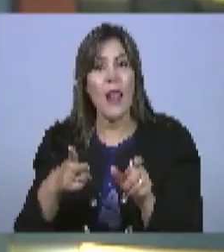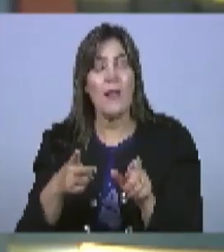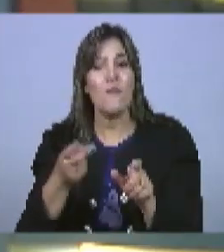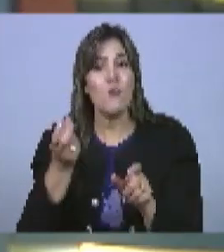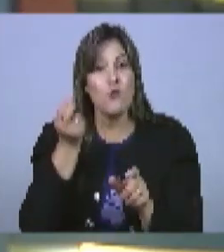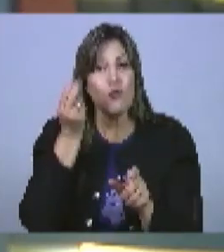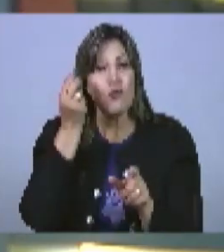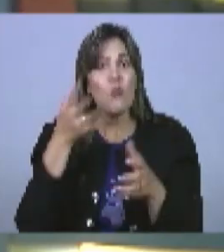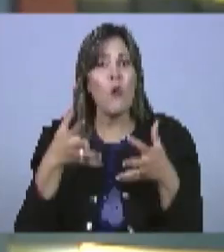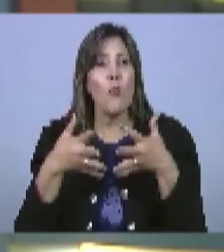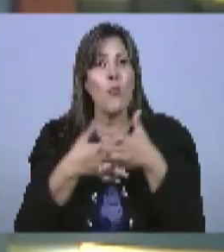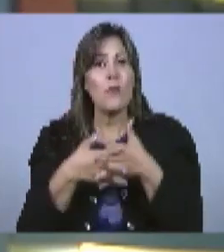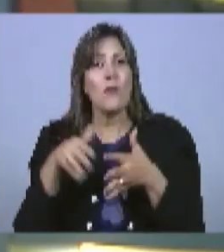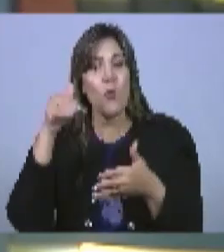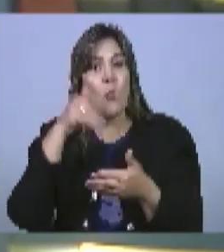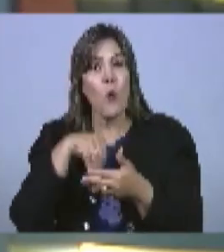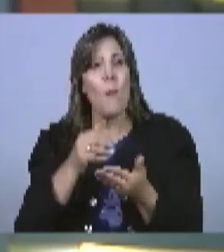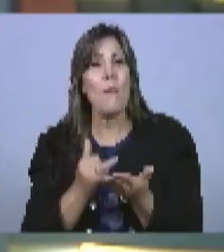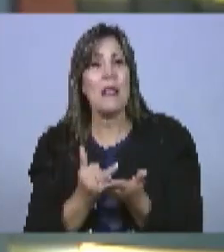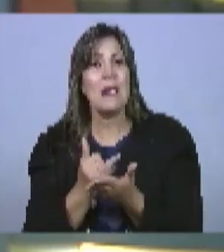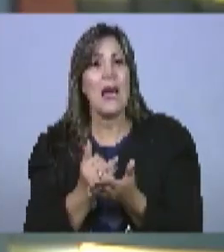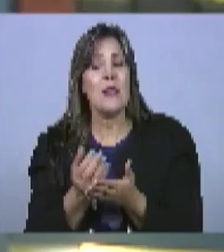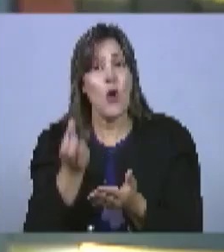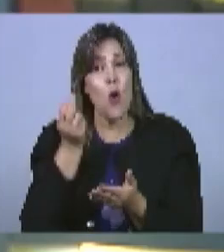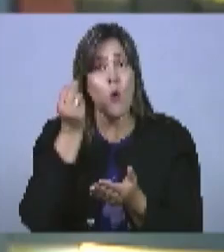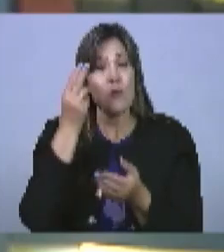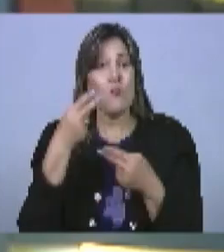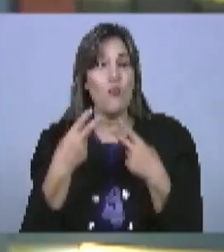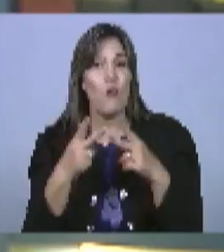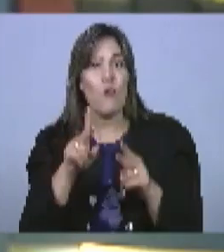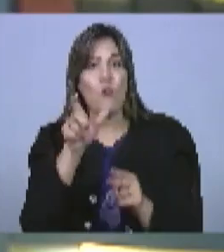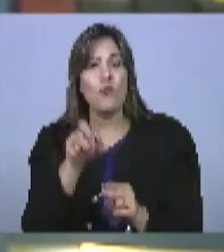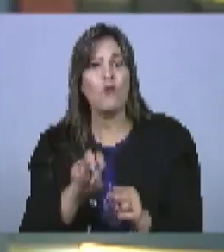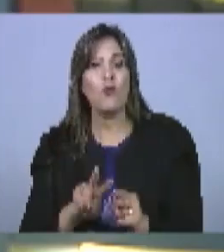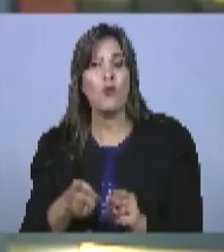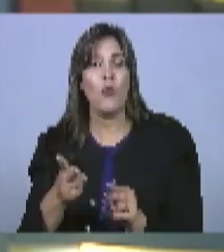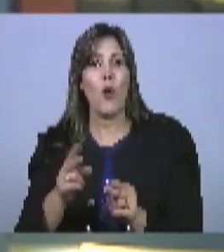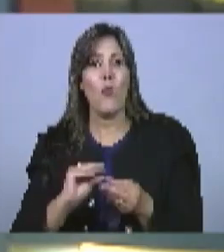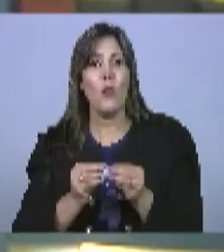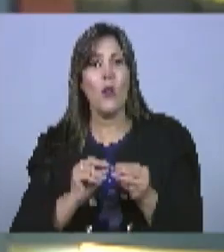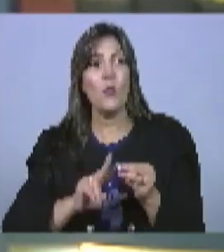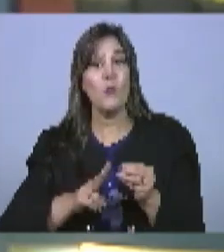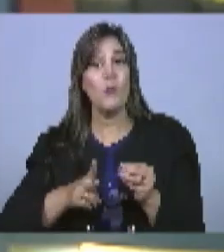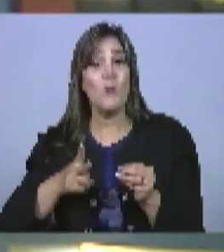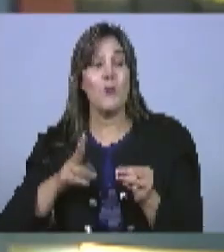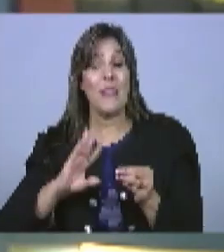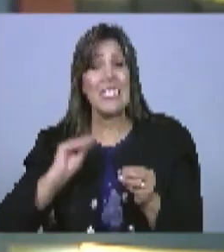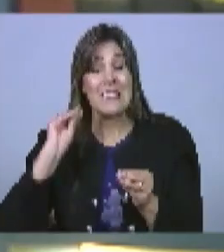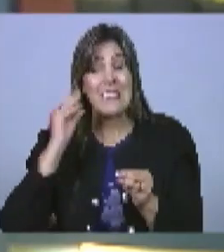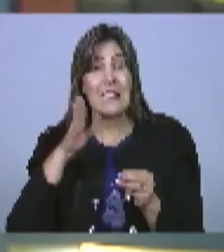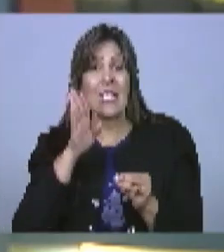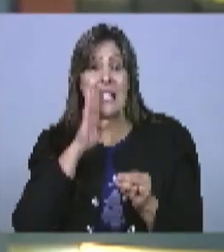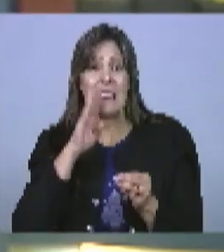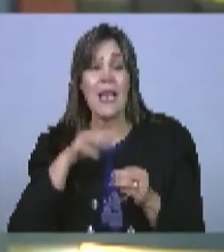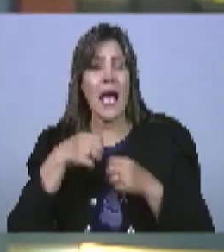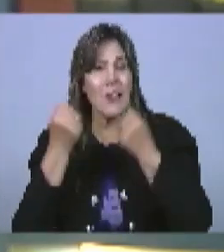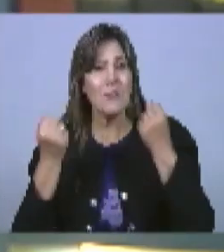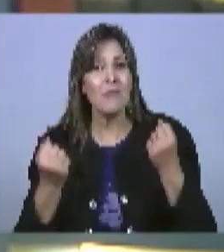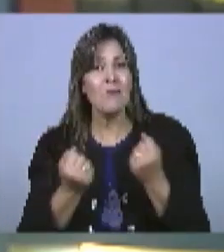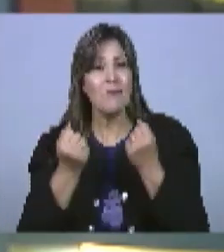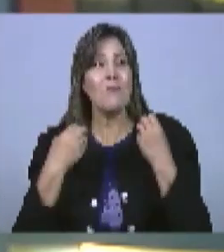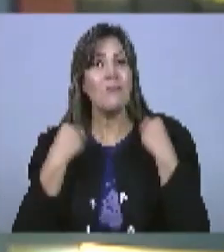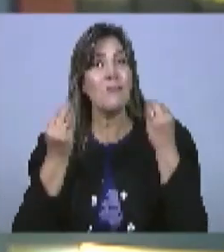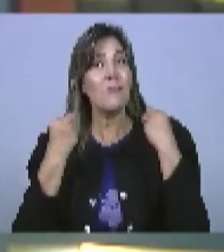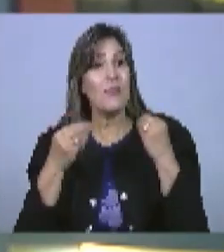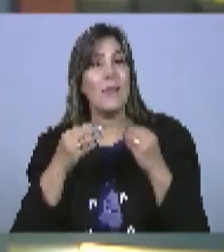ثقافه المشاركه داخل المدرسه وثقافه قبول الاخر والتنوع والاختلاف وازاي يتعلم نشاط رياضي وازاي